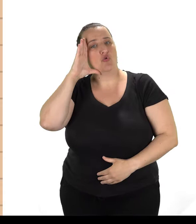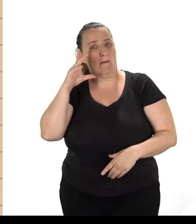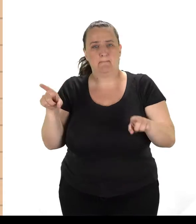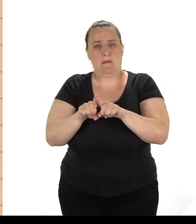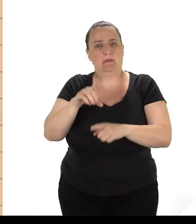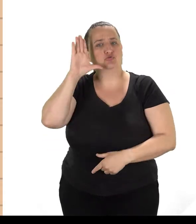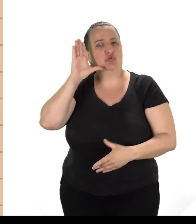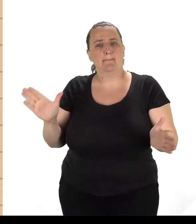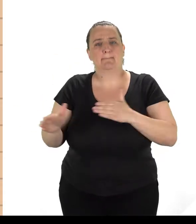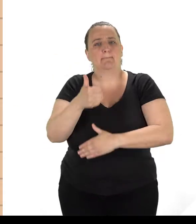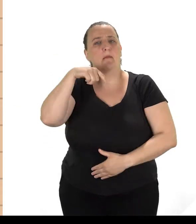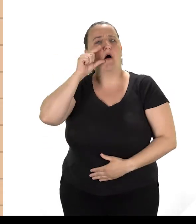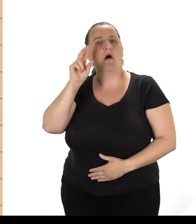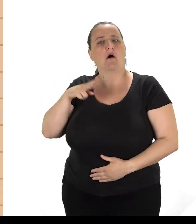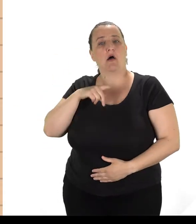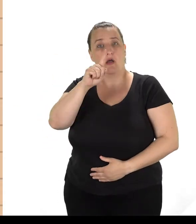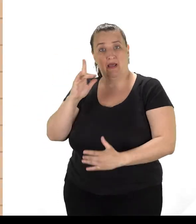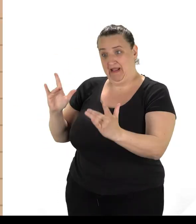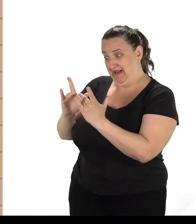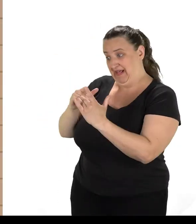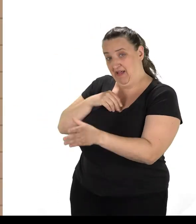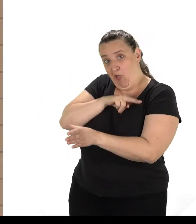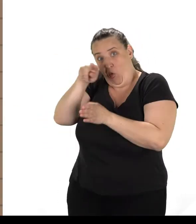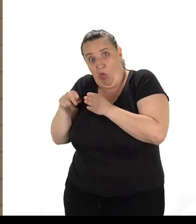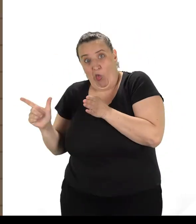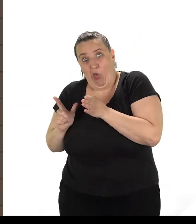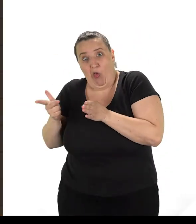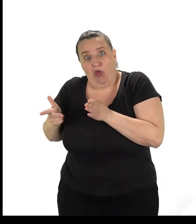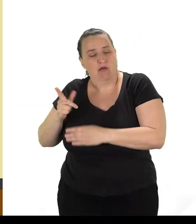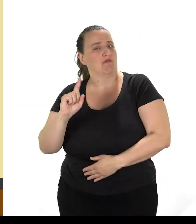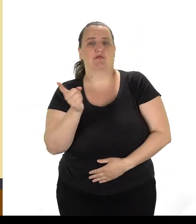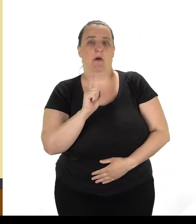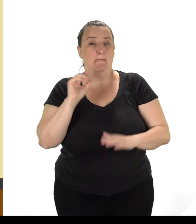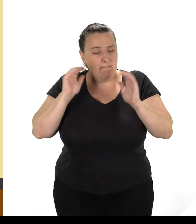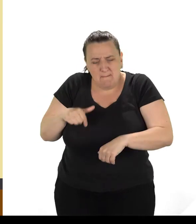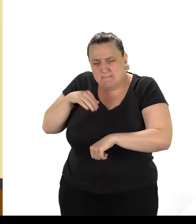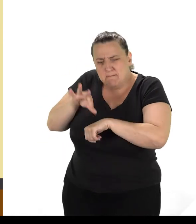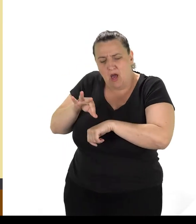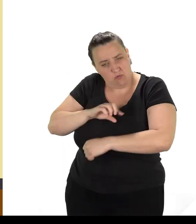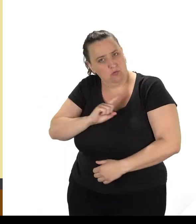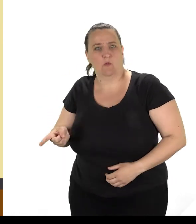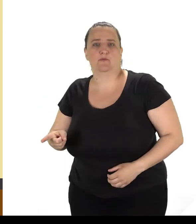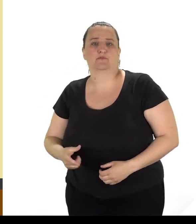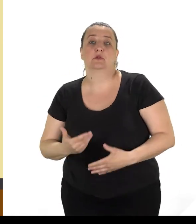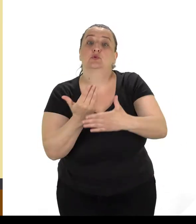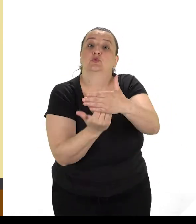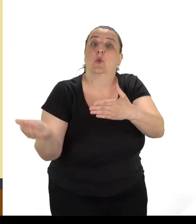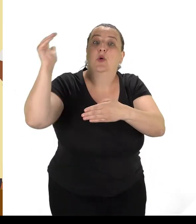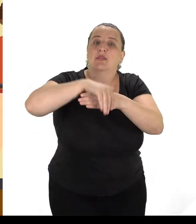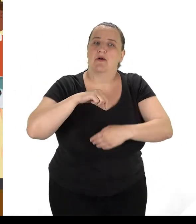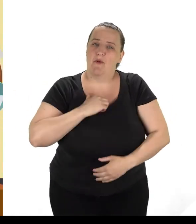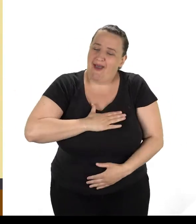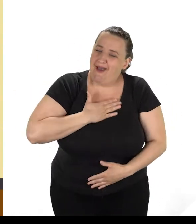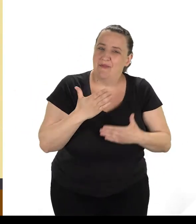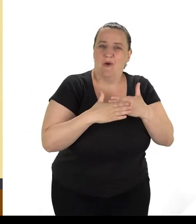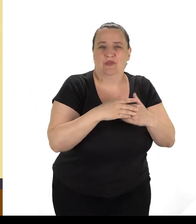Papa, maman, je ne dors pas dans votre lit, même quand je suis malade. La journée, j'aime être avec vous. Je peux